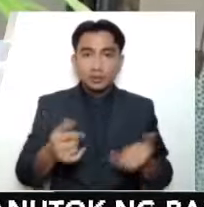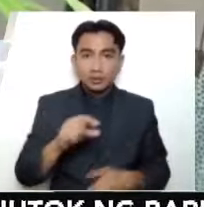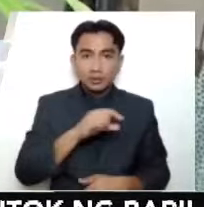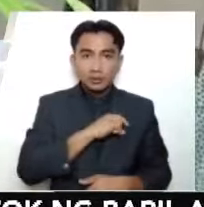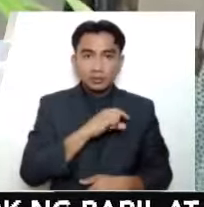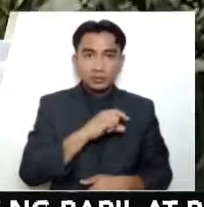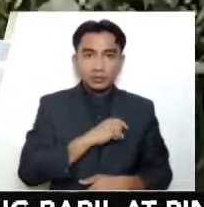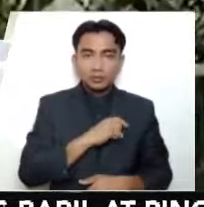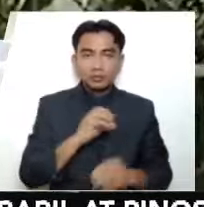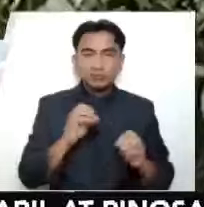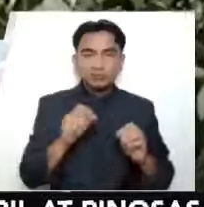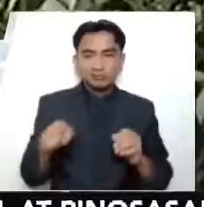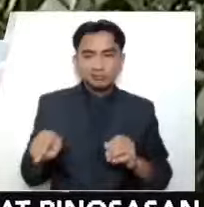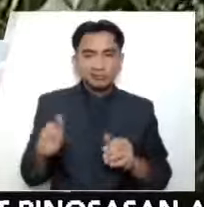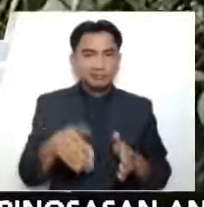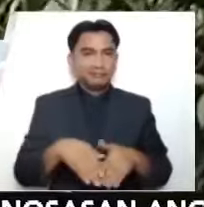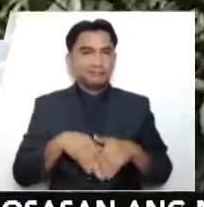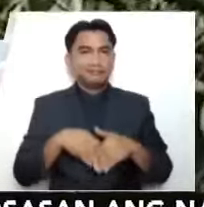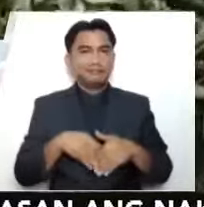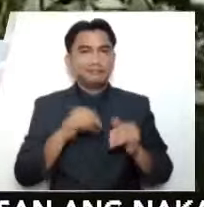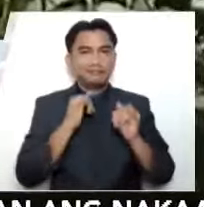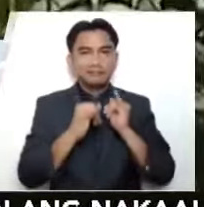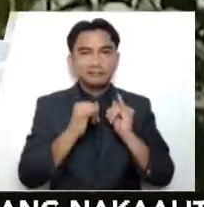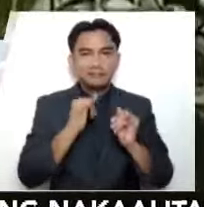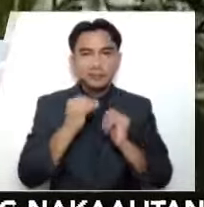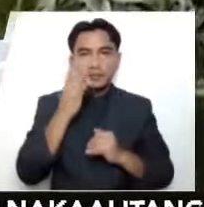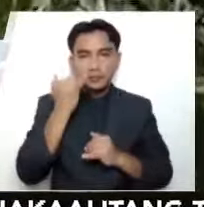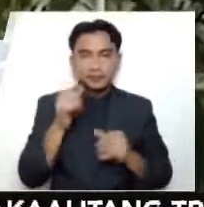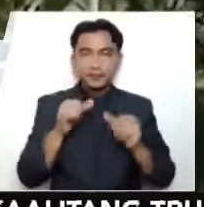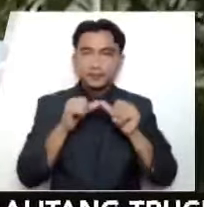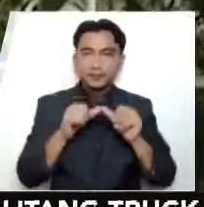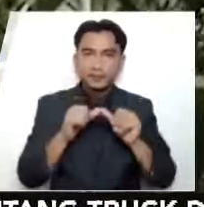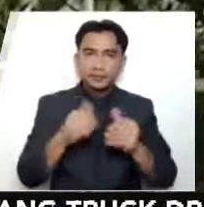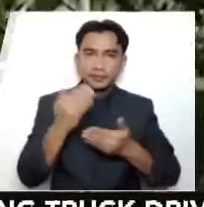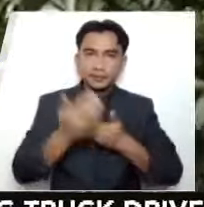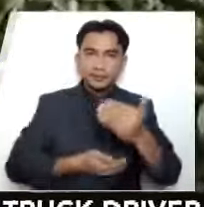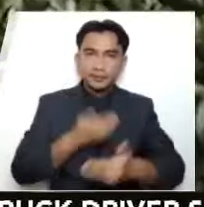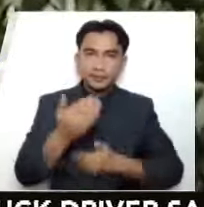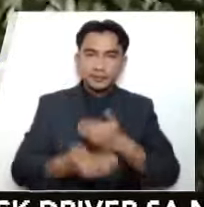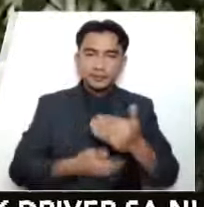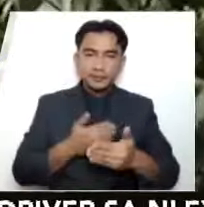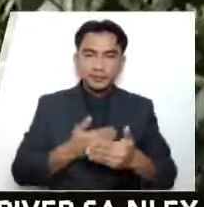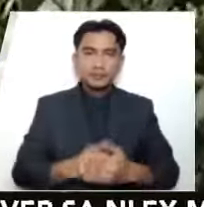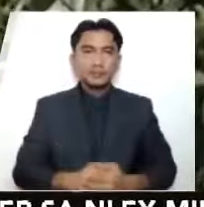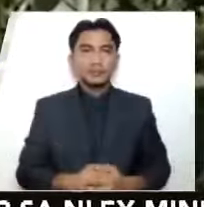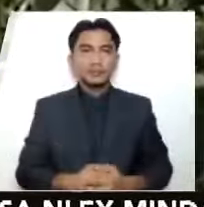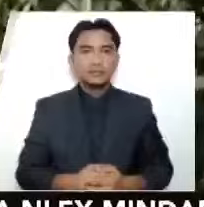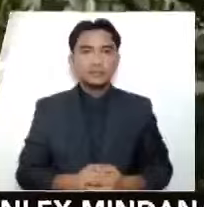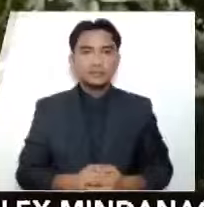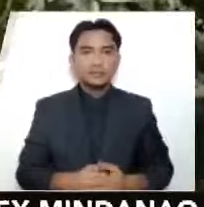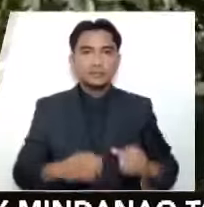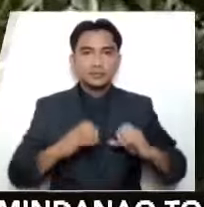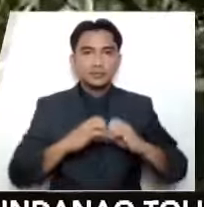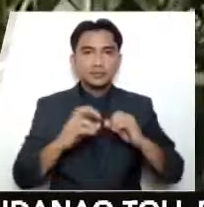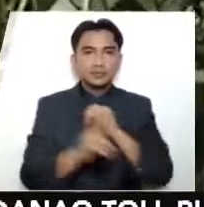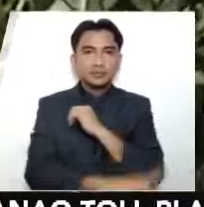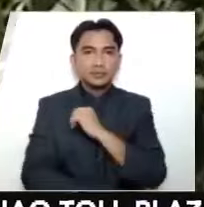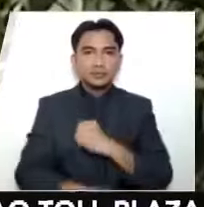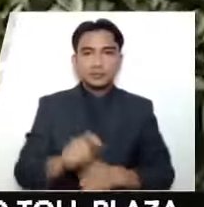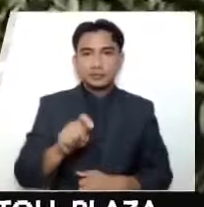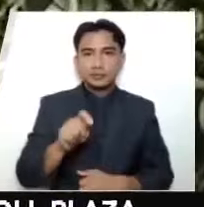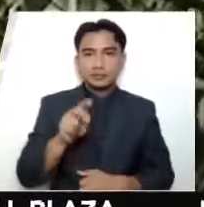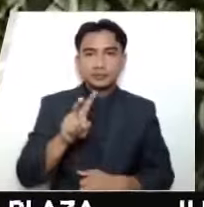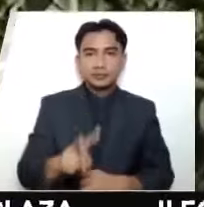interview ang guro habang gumugulong ang investigasyon. Cyril Chavez ng GMA Regional TV,